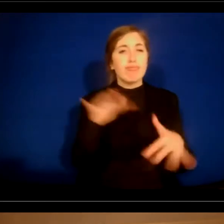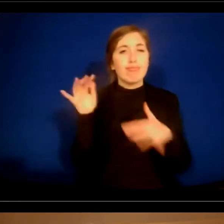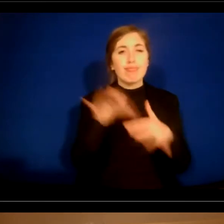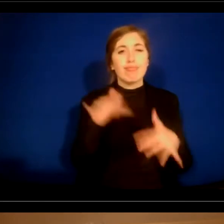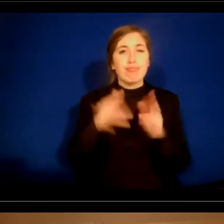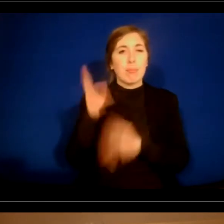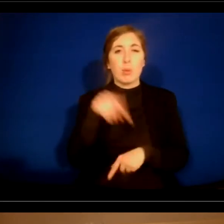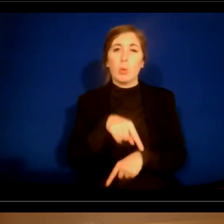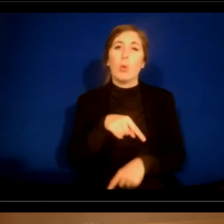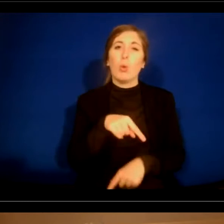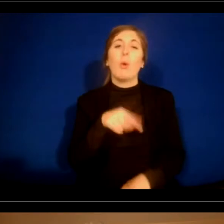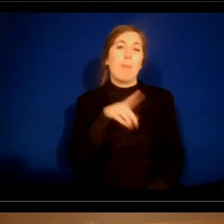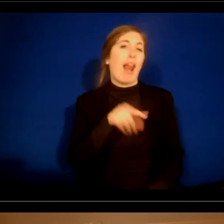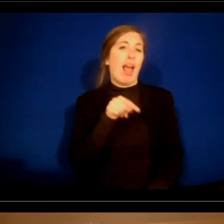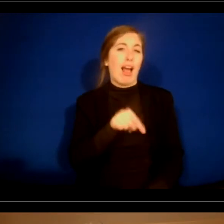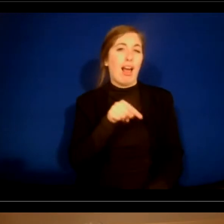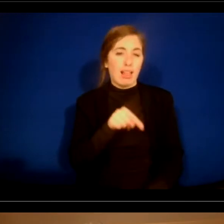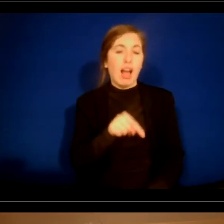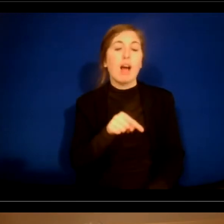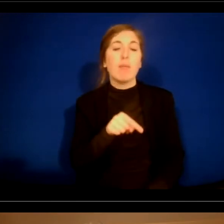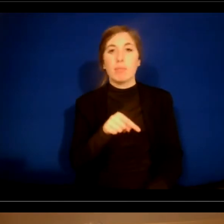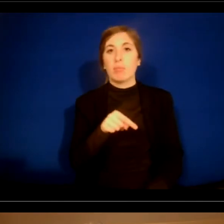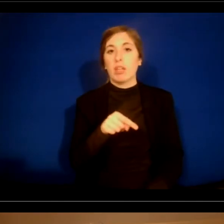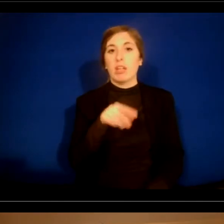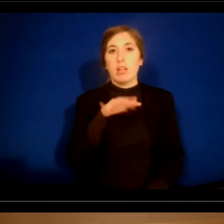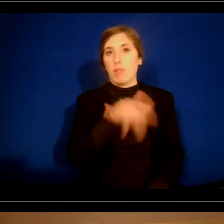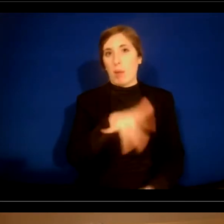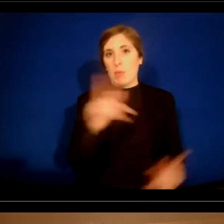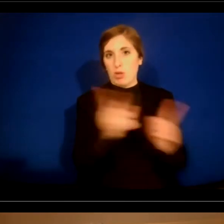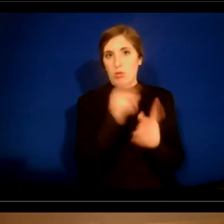Palanca, di cui vi parlerò a breve meglio nel dettaglio.